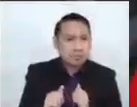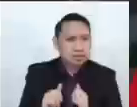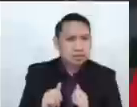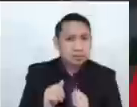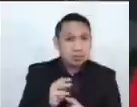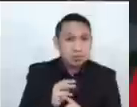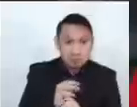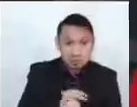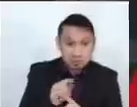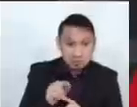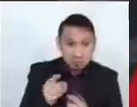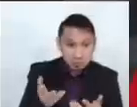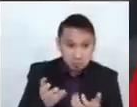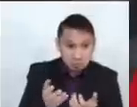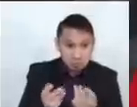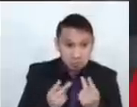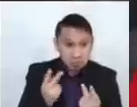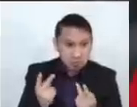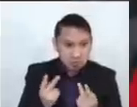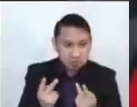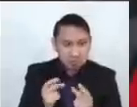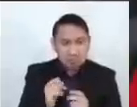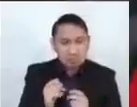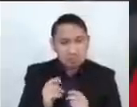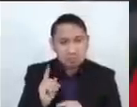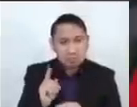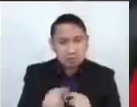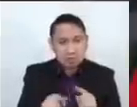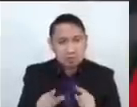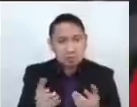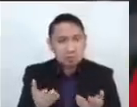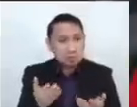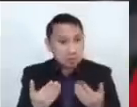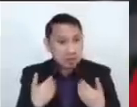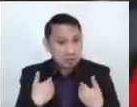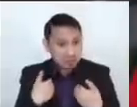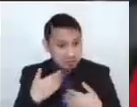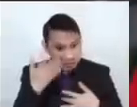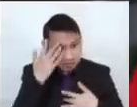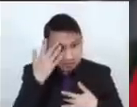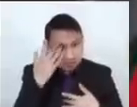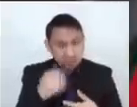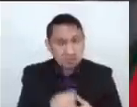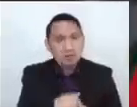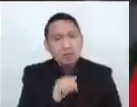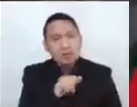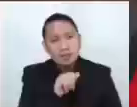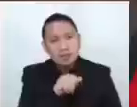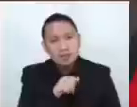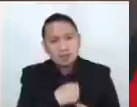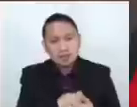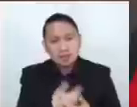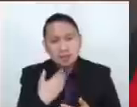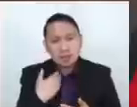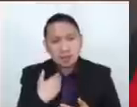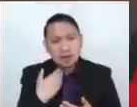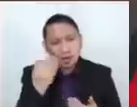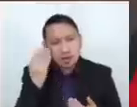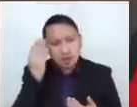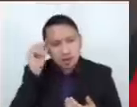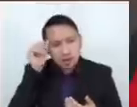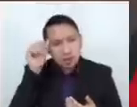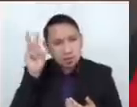dalawin, may ano na ba kayo kung may sakit na siya ng mga panahon na yon? Oo, na parang yun na ng ano namin, mga